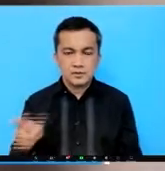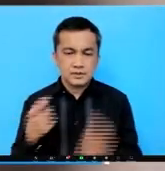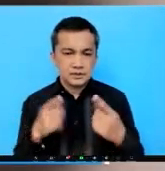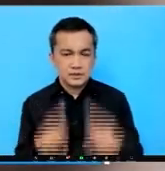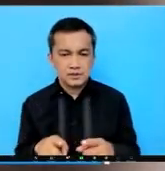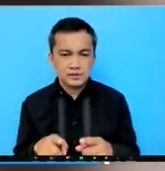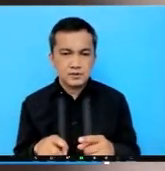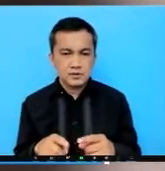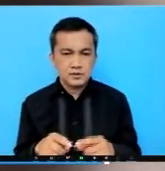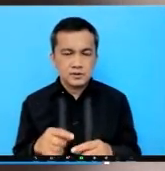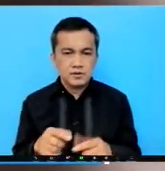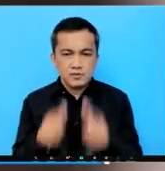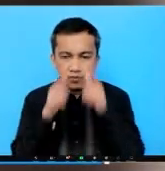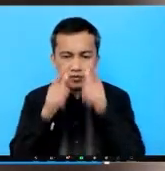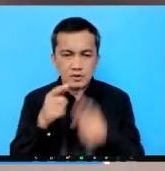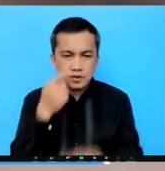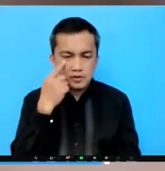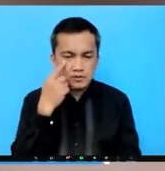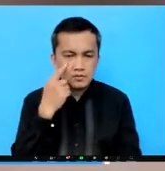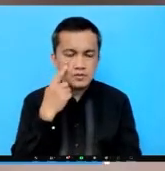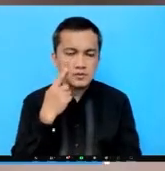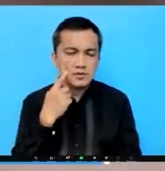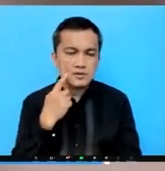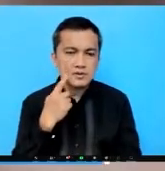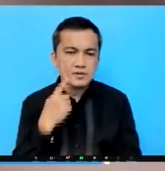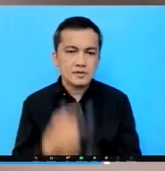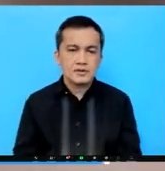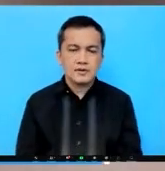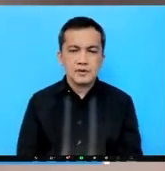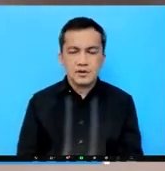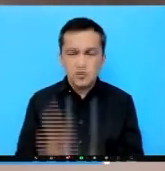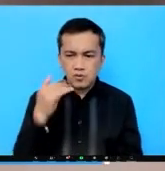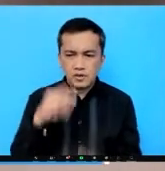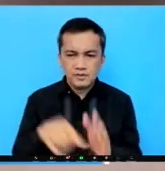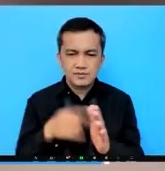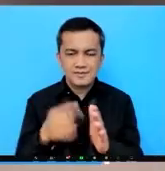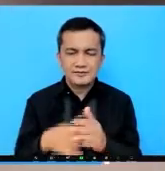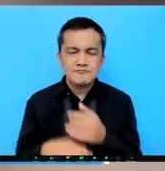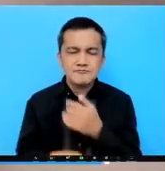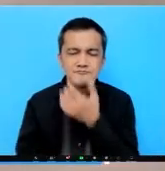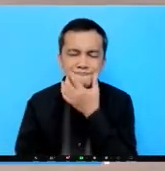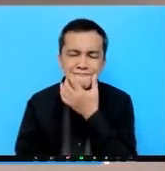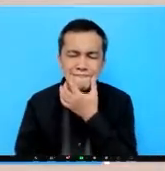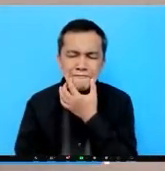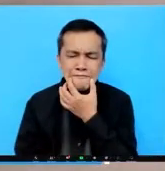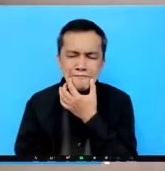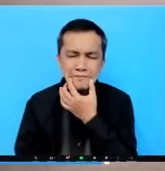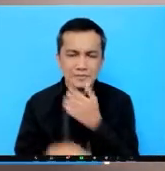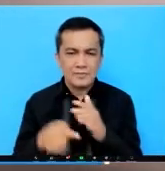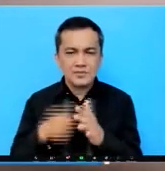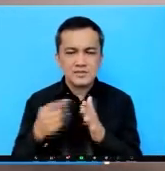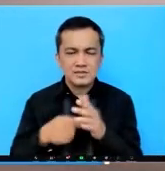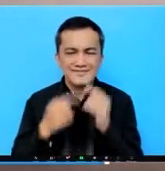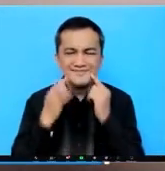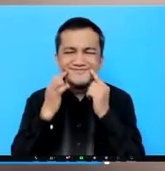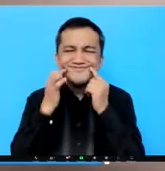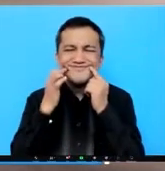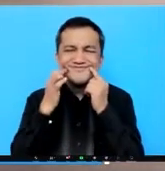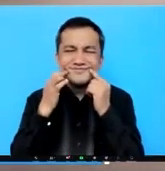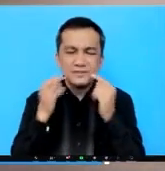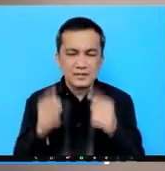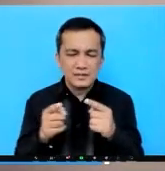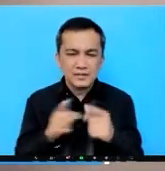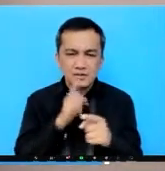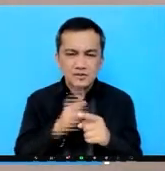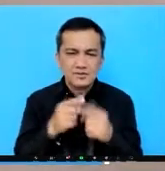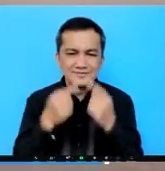parang lumuluha po ang mata. Bakit minsan nakasimangot yung patay, minsan nakangiti? Talagang pinangingiti